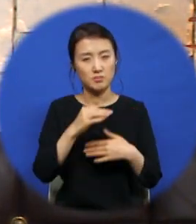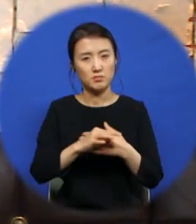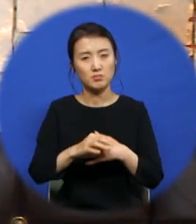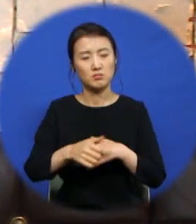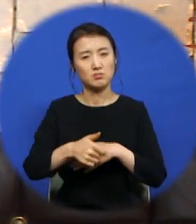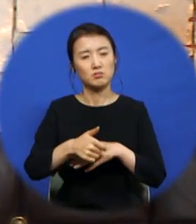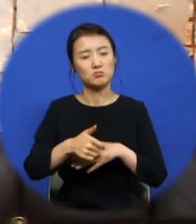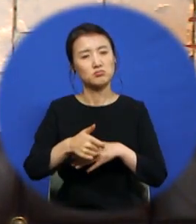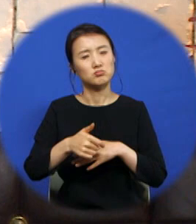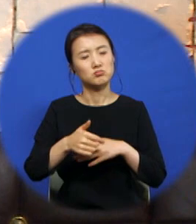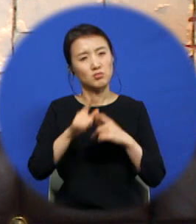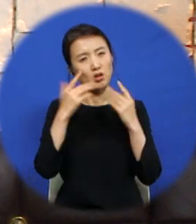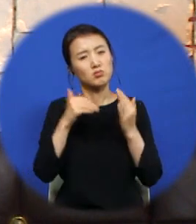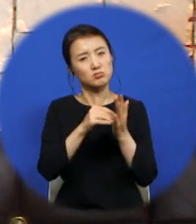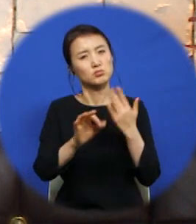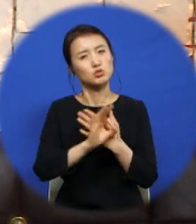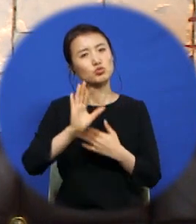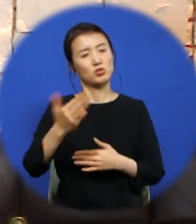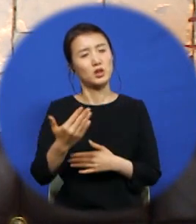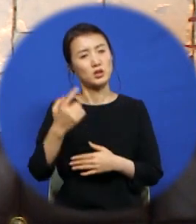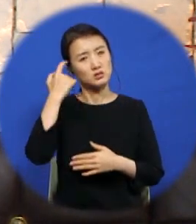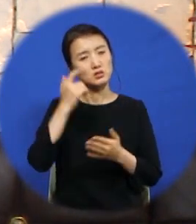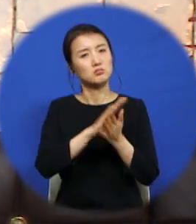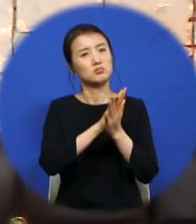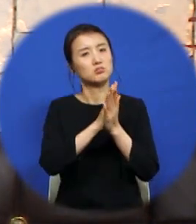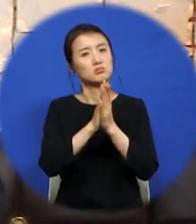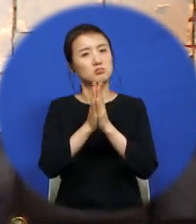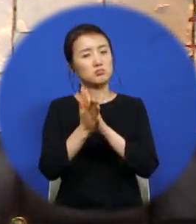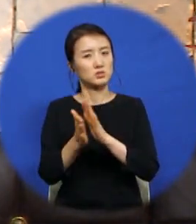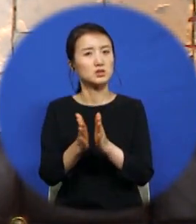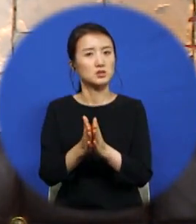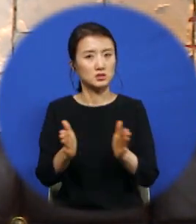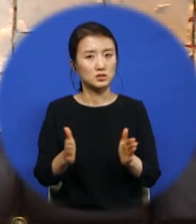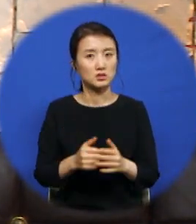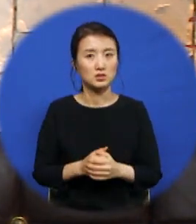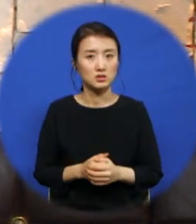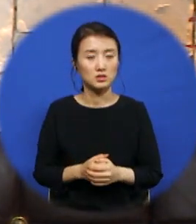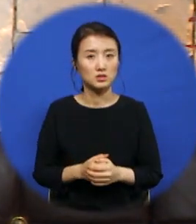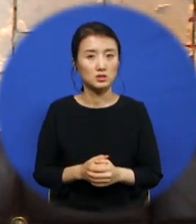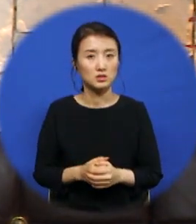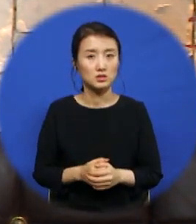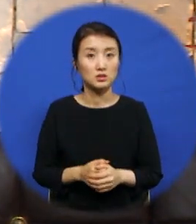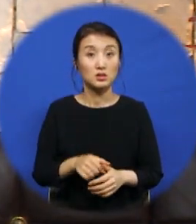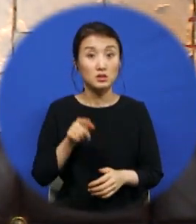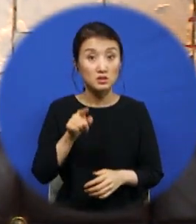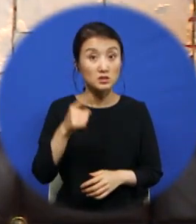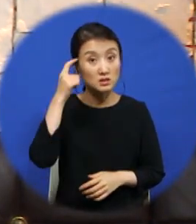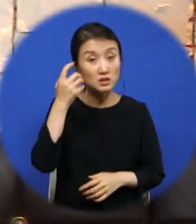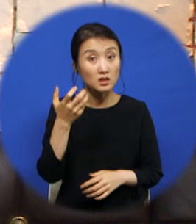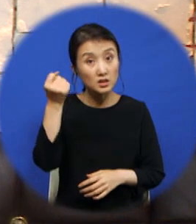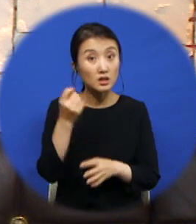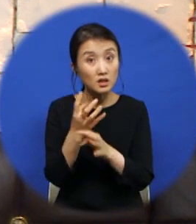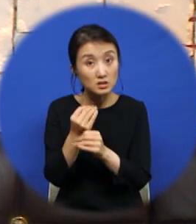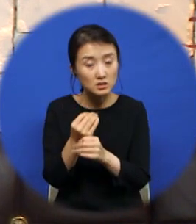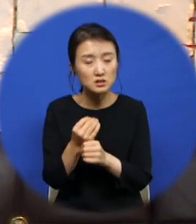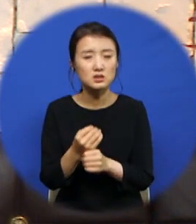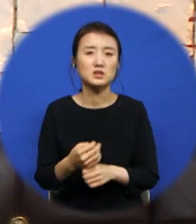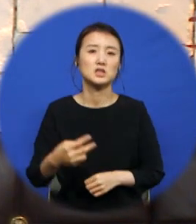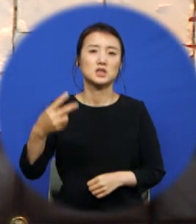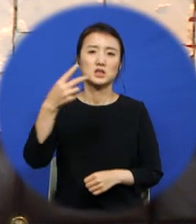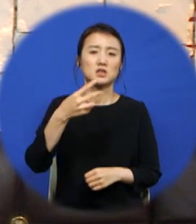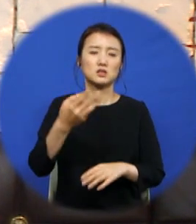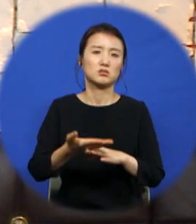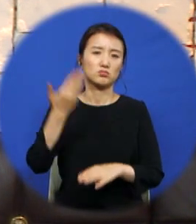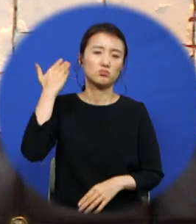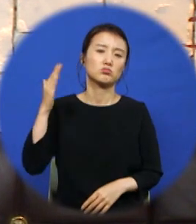이런식으로 언제부터 이런 생각이 많이 바뀌죠 예 그럼 유대인들은 2000년 전부터 그런 생각했습니다